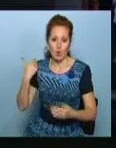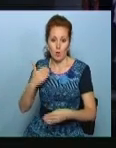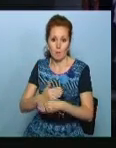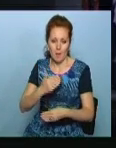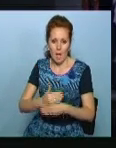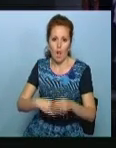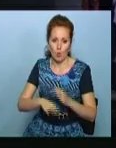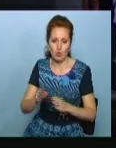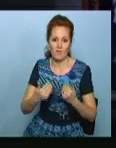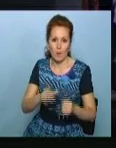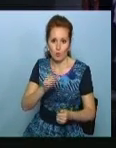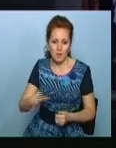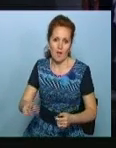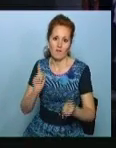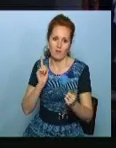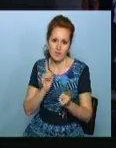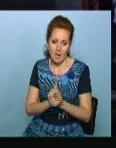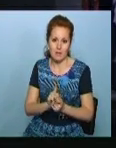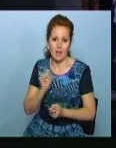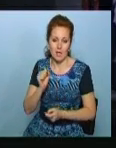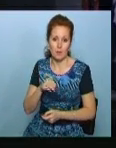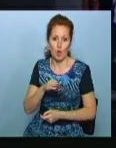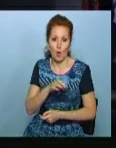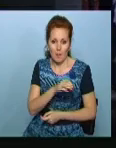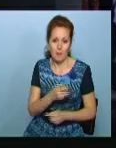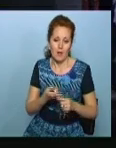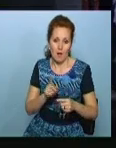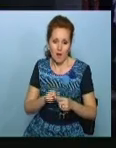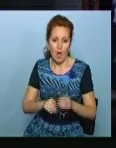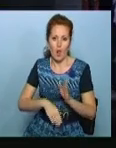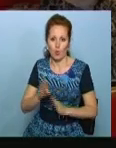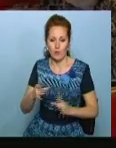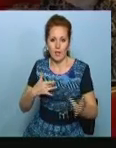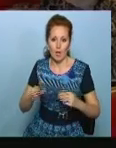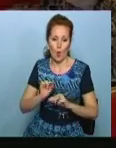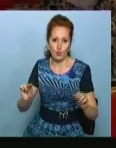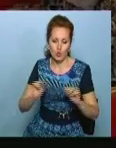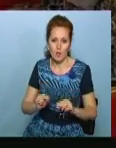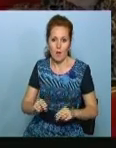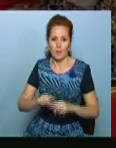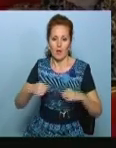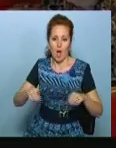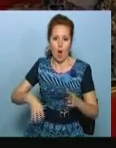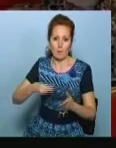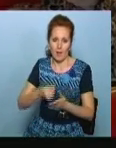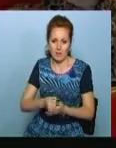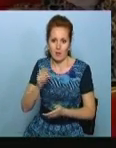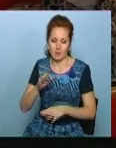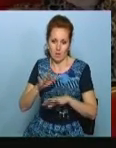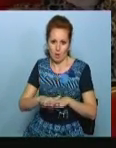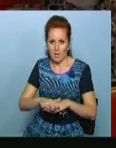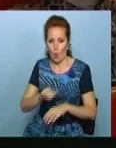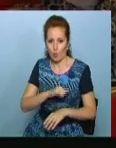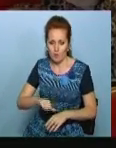«Щепки» удмуртские актеры встретились с Александром Волковым. Учебу в лучшем российском театральном училище оплатила казна Удмуртии. Конкурс «Театральное